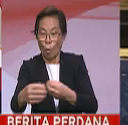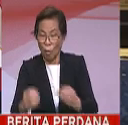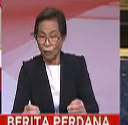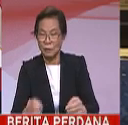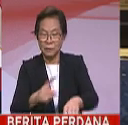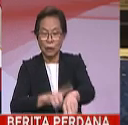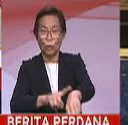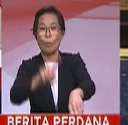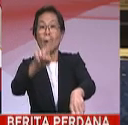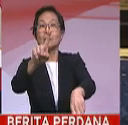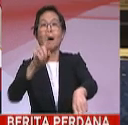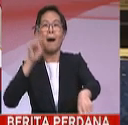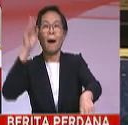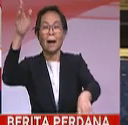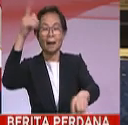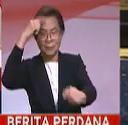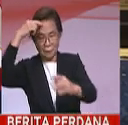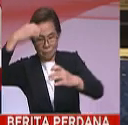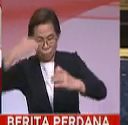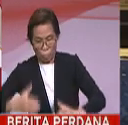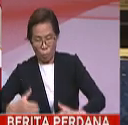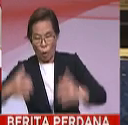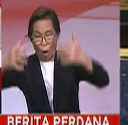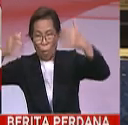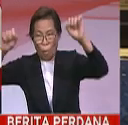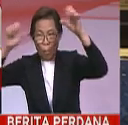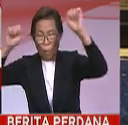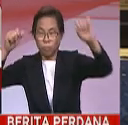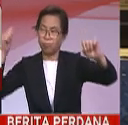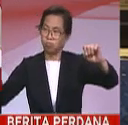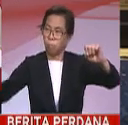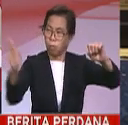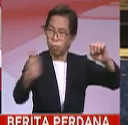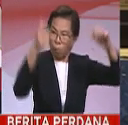satu-satu masa akan ditentukan oleh majikan masing-masing.